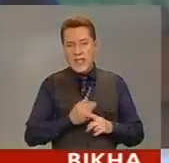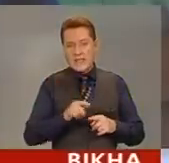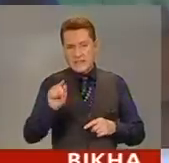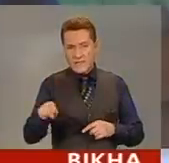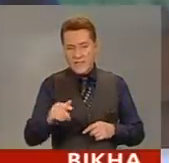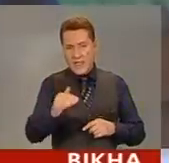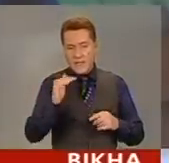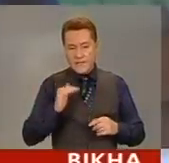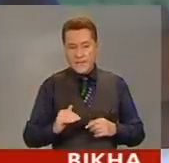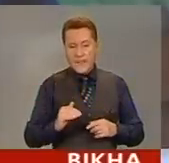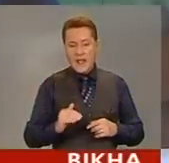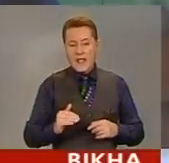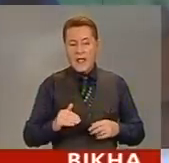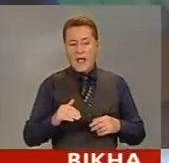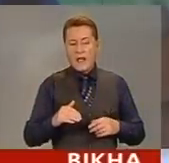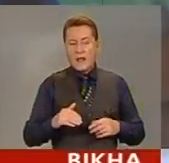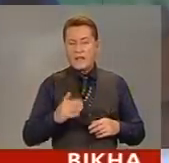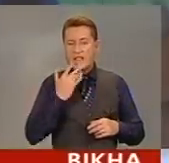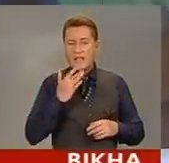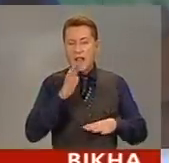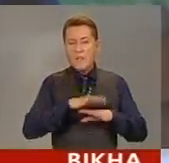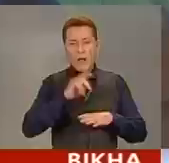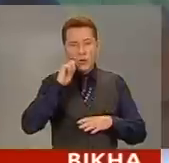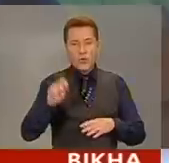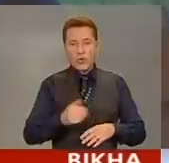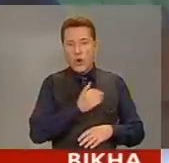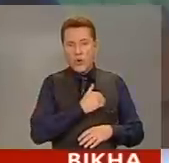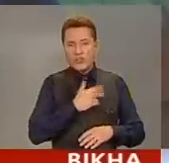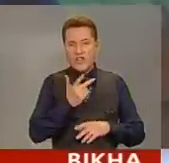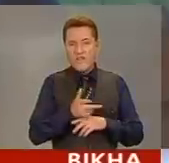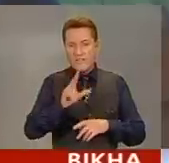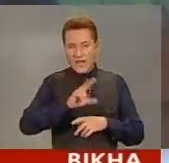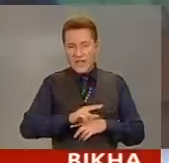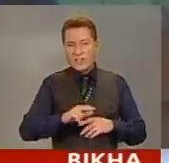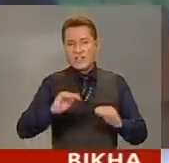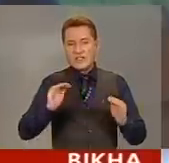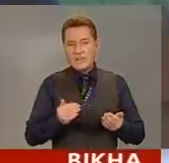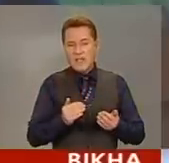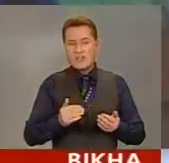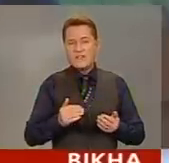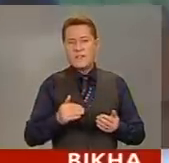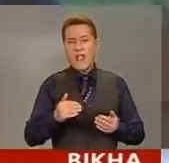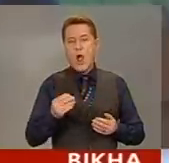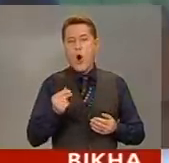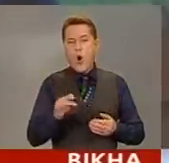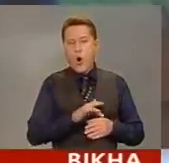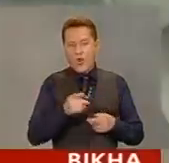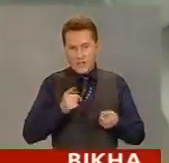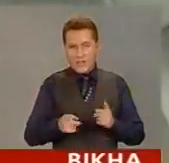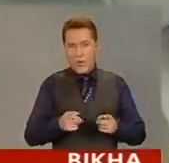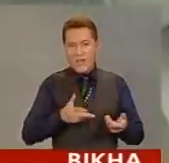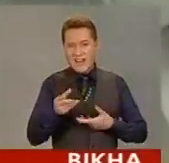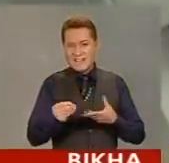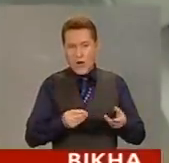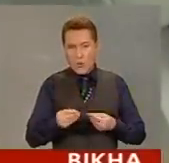Готівкою не більше за 50 тисяч Національний банк України хоче втричі зменшити ліміт готівкових розрахунків за участі фізичних